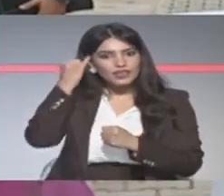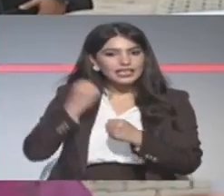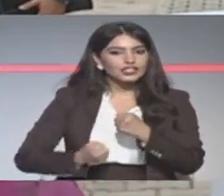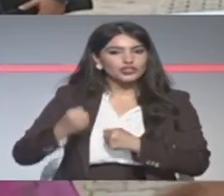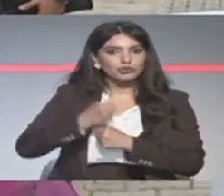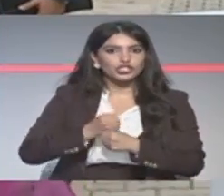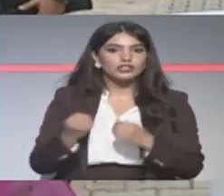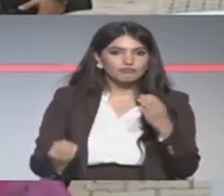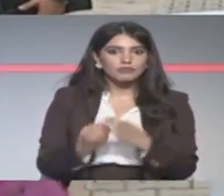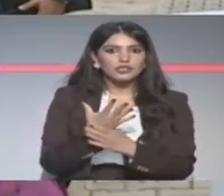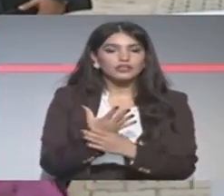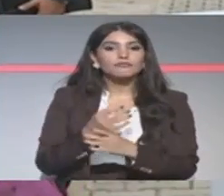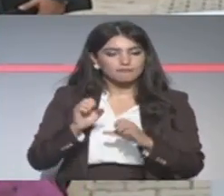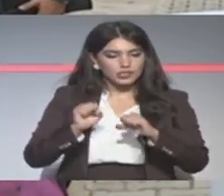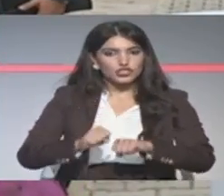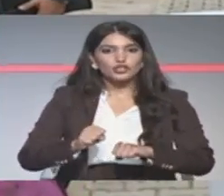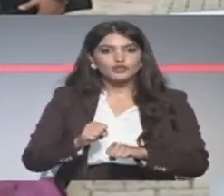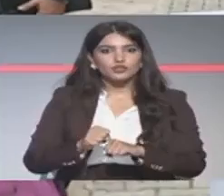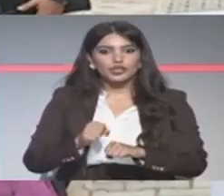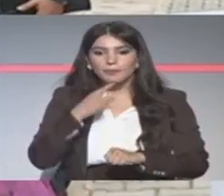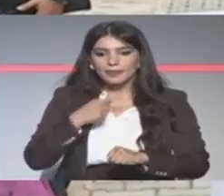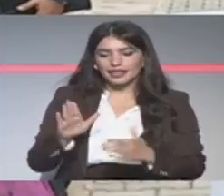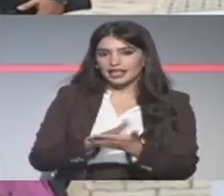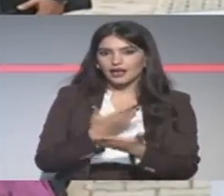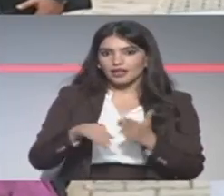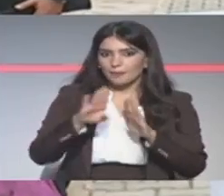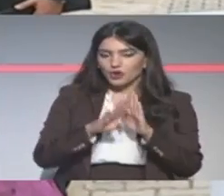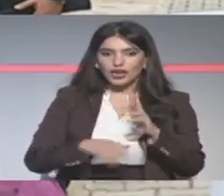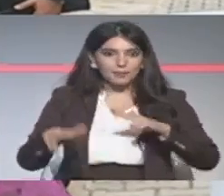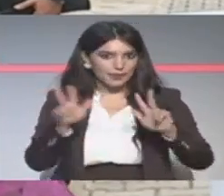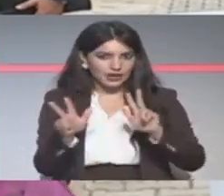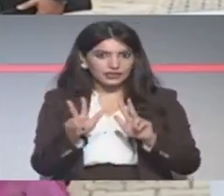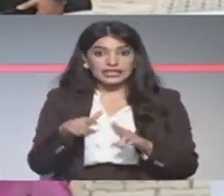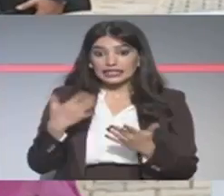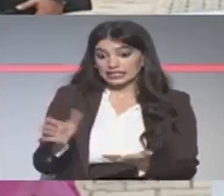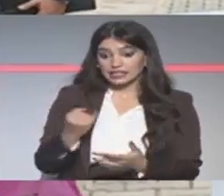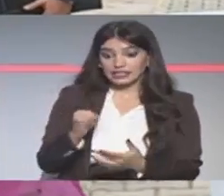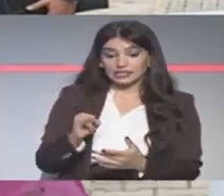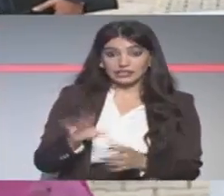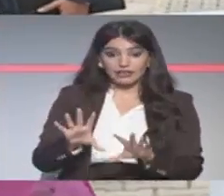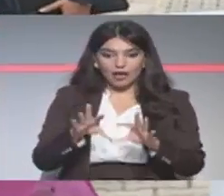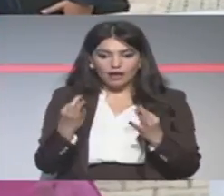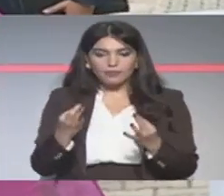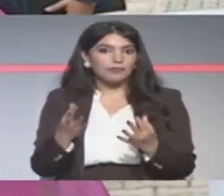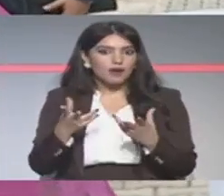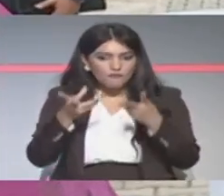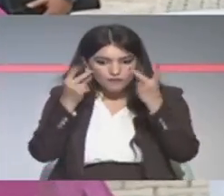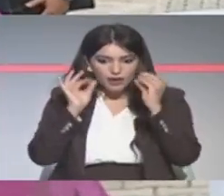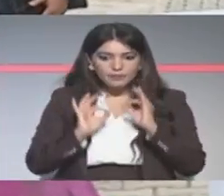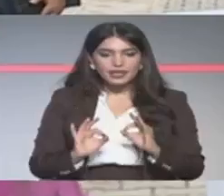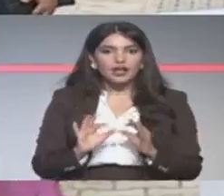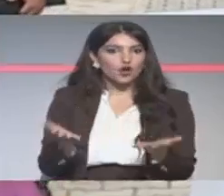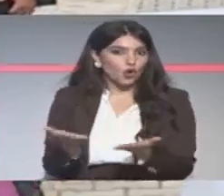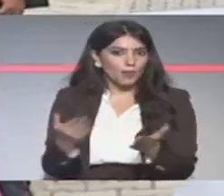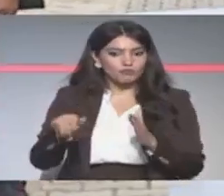على أن يفك رموز العملية الإنتاجية في المشهد الإعلامي، وإذا فك هذه الرموز وفهم هذه العملية كيف